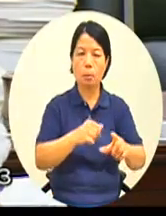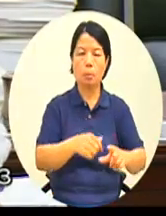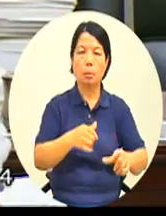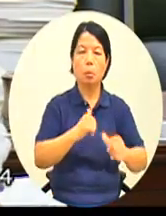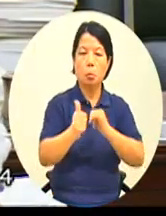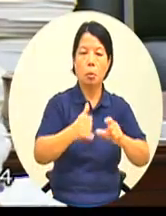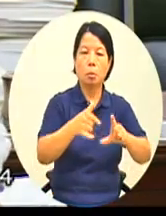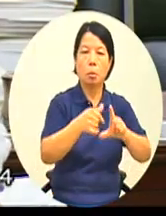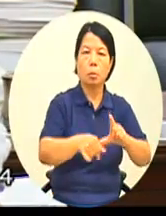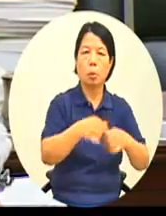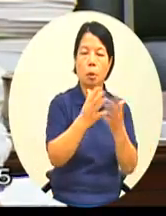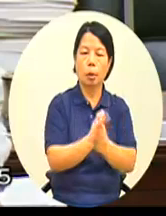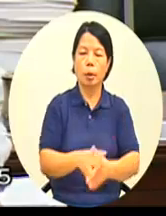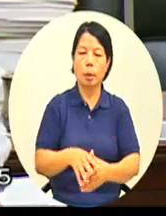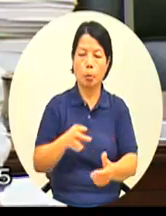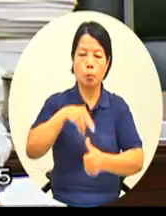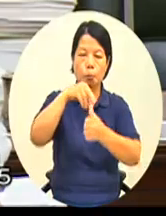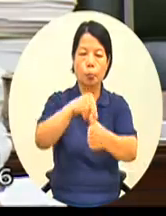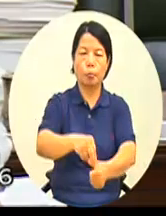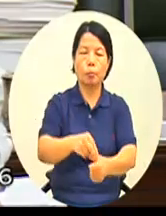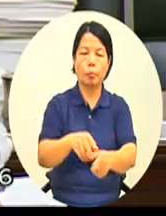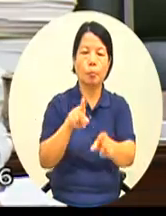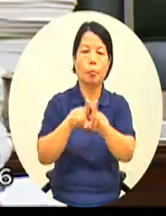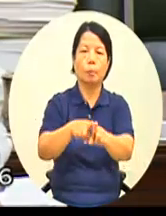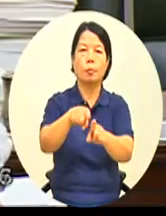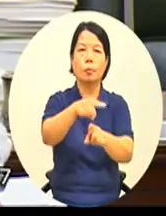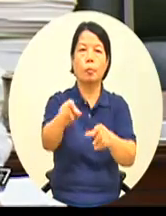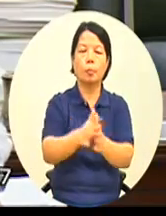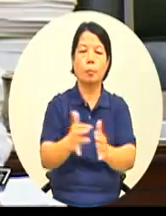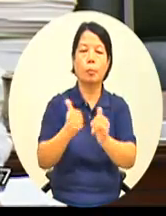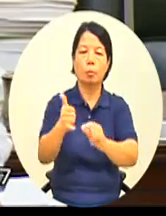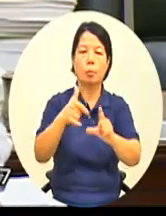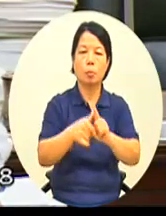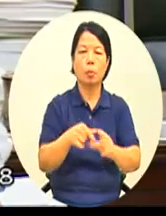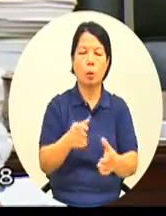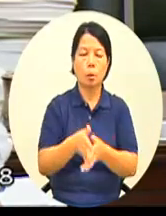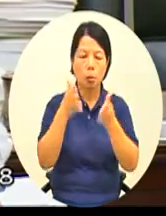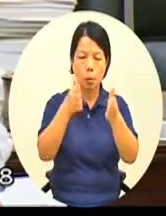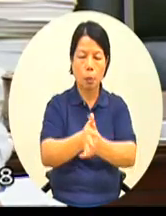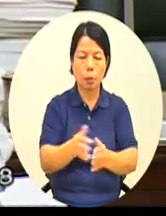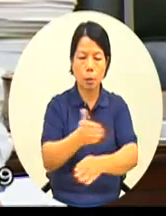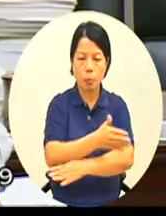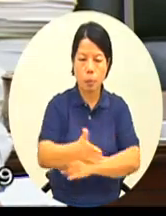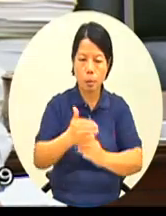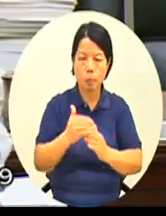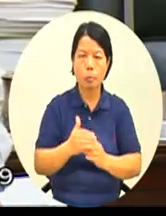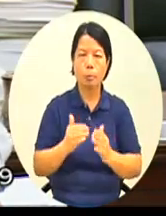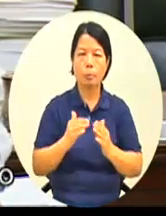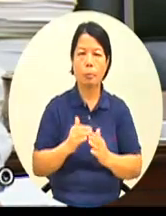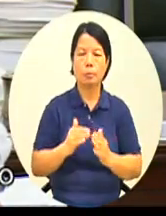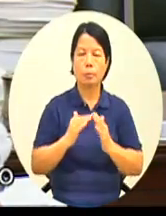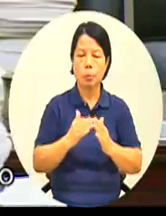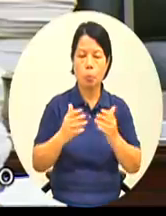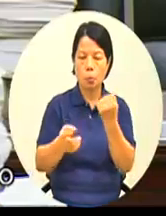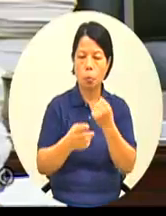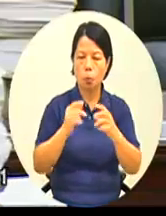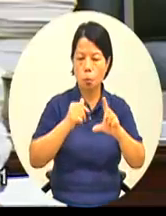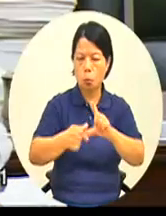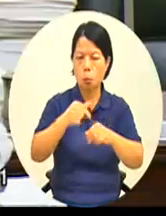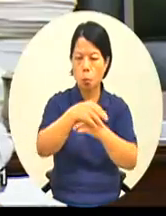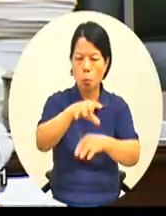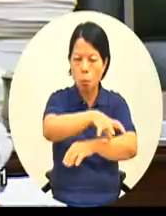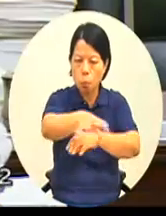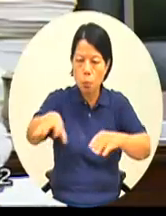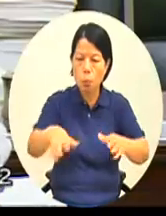个联络员。他对那个社区或者那个区、那个乡镇、会村里，他附近有哪几